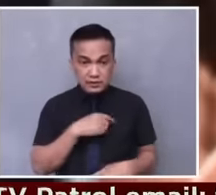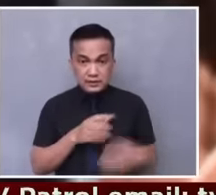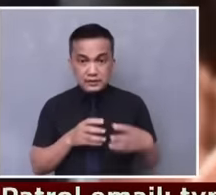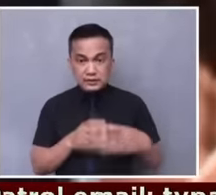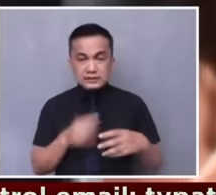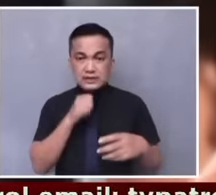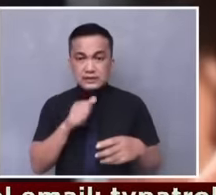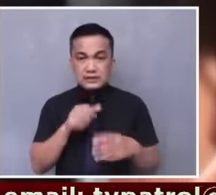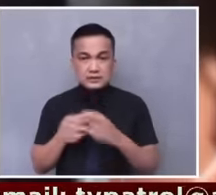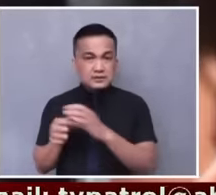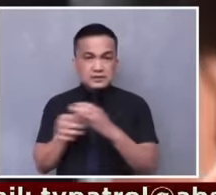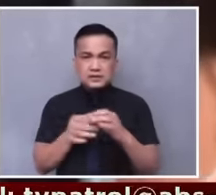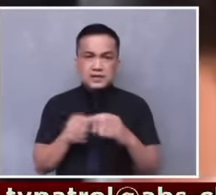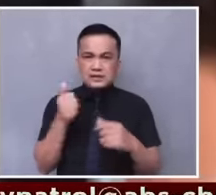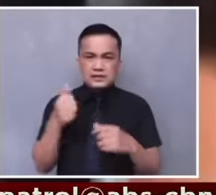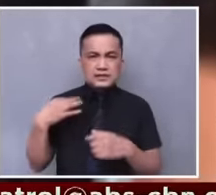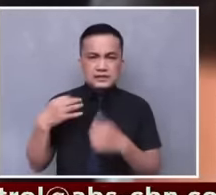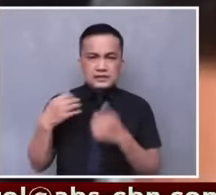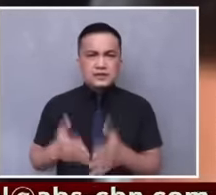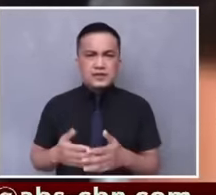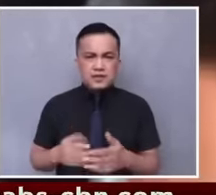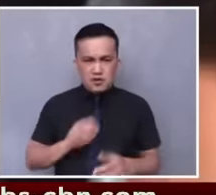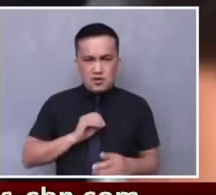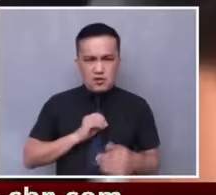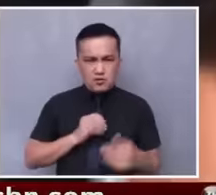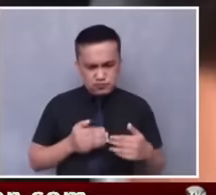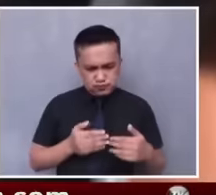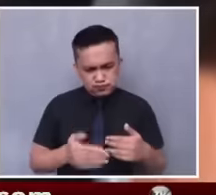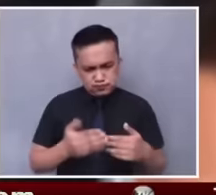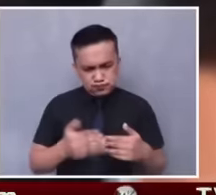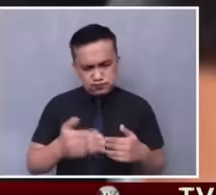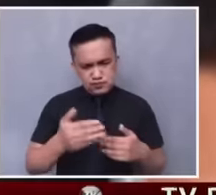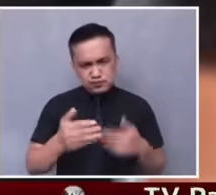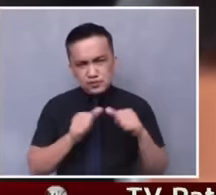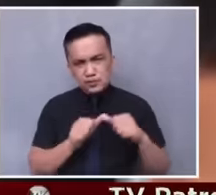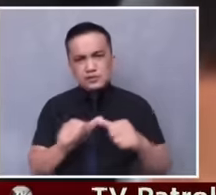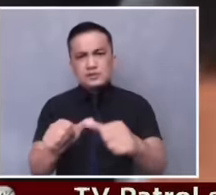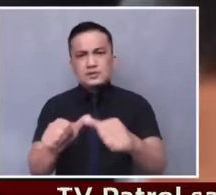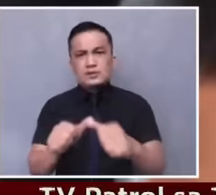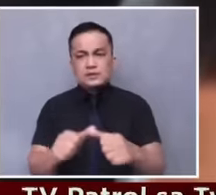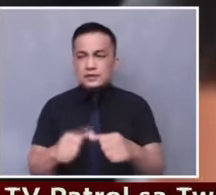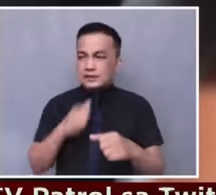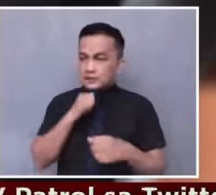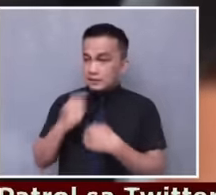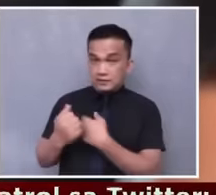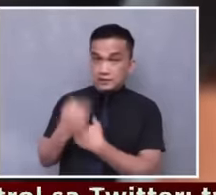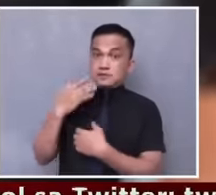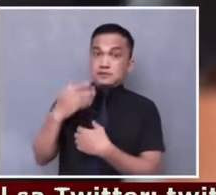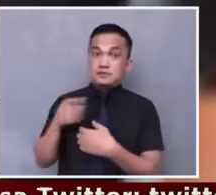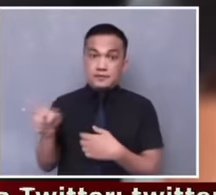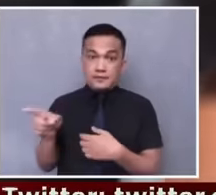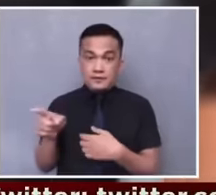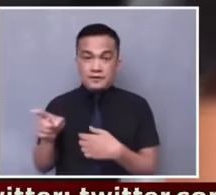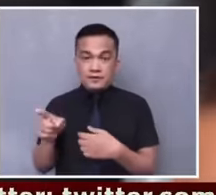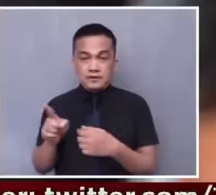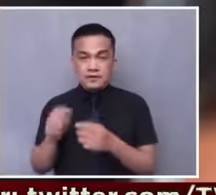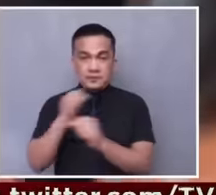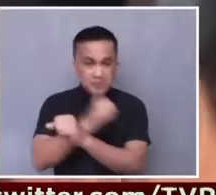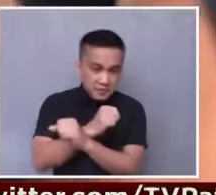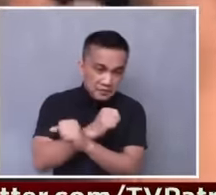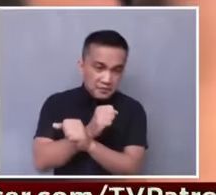candidates. Yung lakad namin, tuloy-tuloy lang kami. Hindi naman kami apektado ng mga nagsusubstitute,